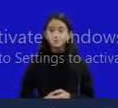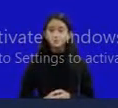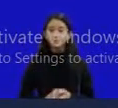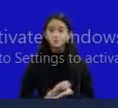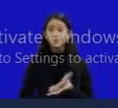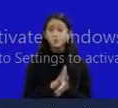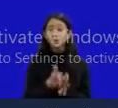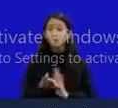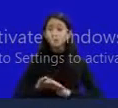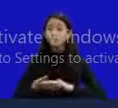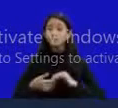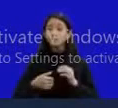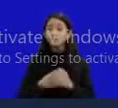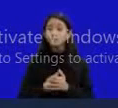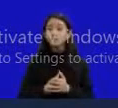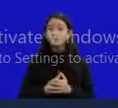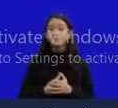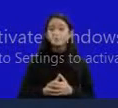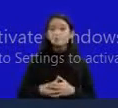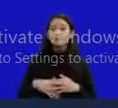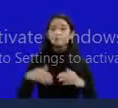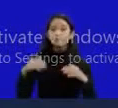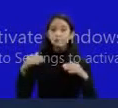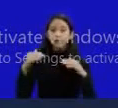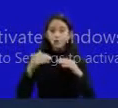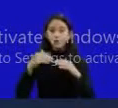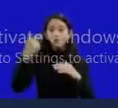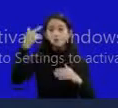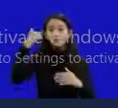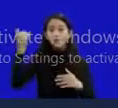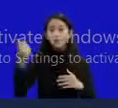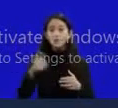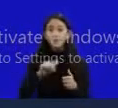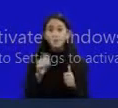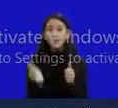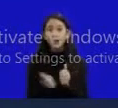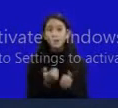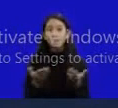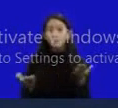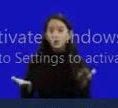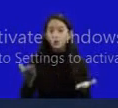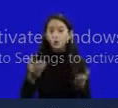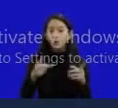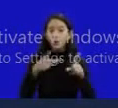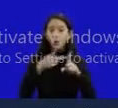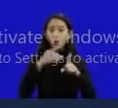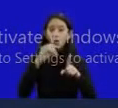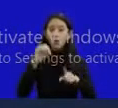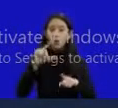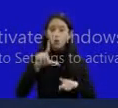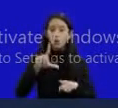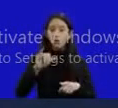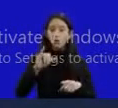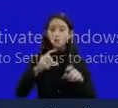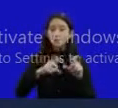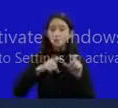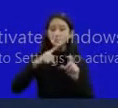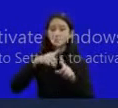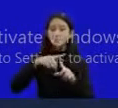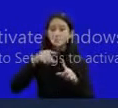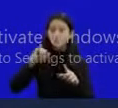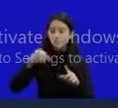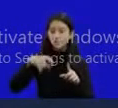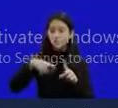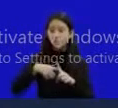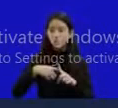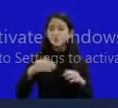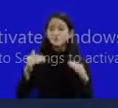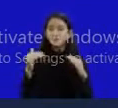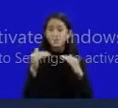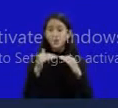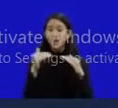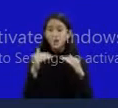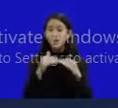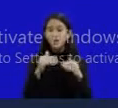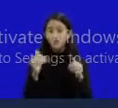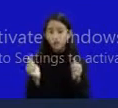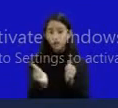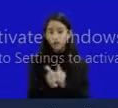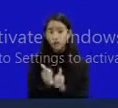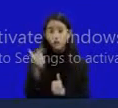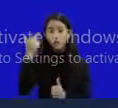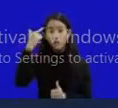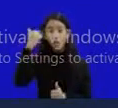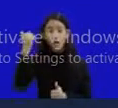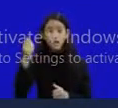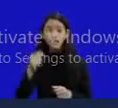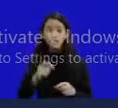kepengadilan kebijakan di sektor pendidikan ini dengan pertimbangan yang holistik dan selaras dengan pengambilan kebijakan pada sektor